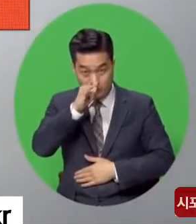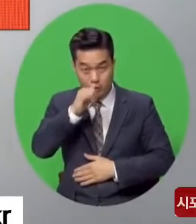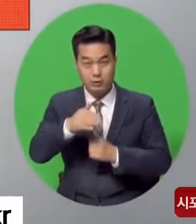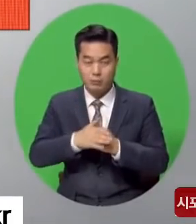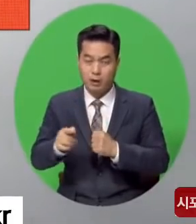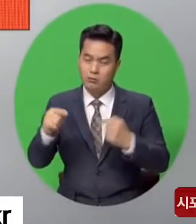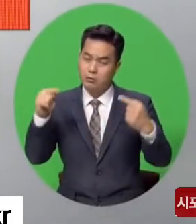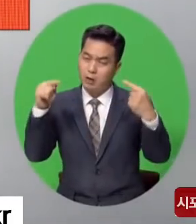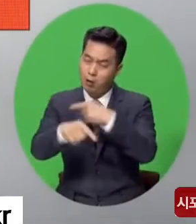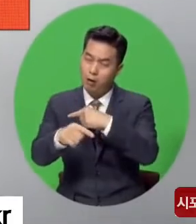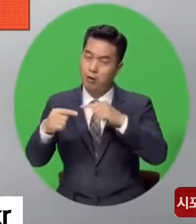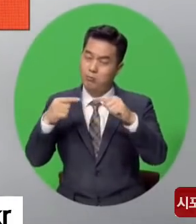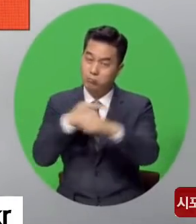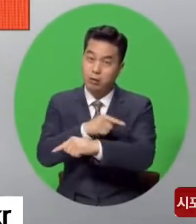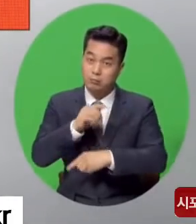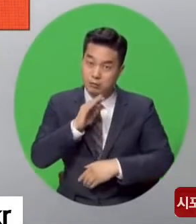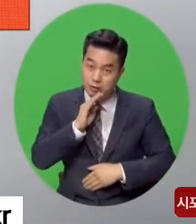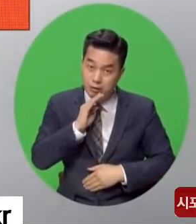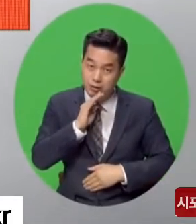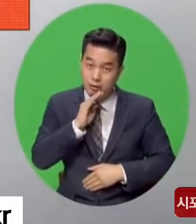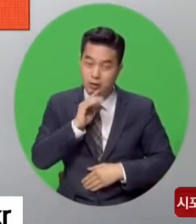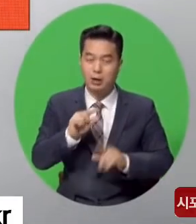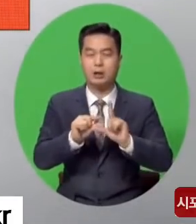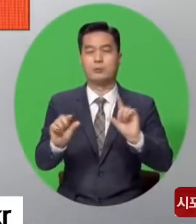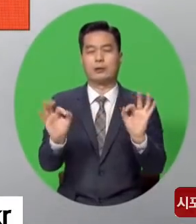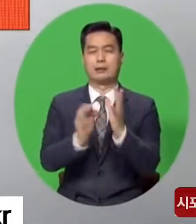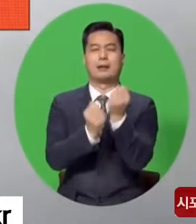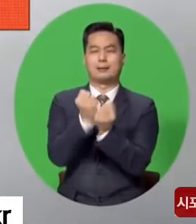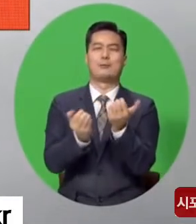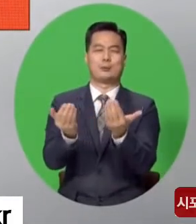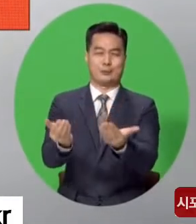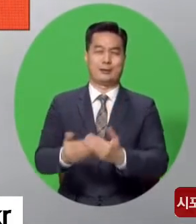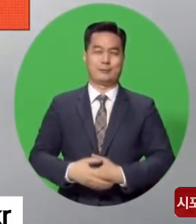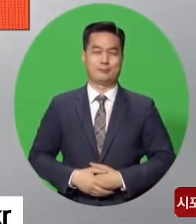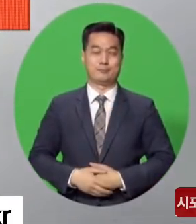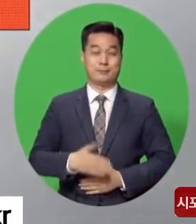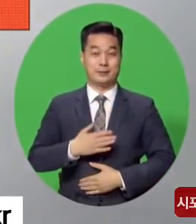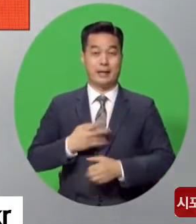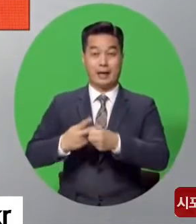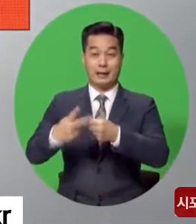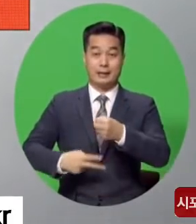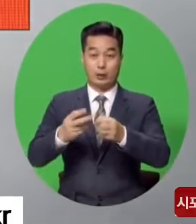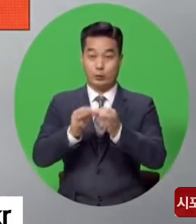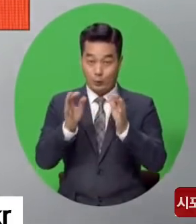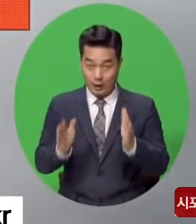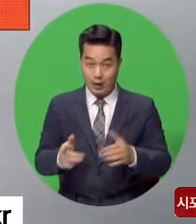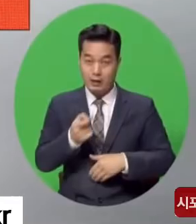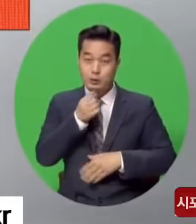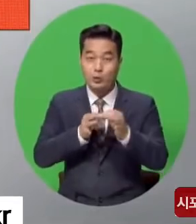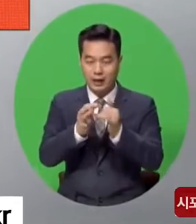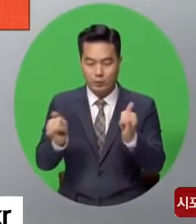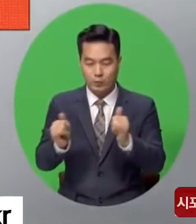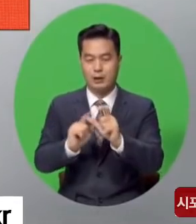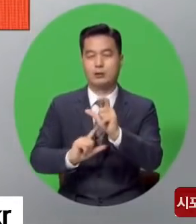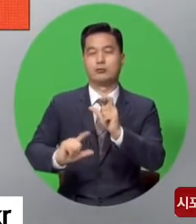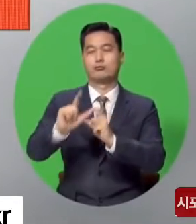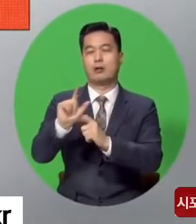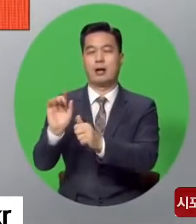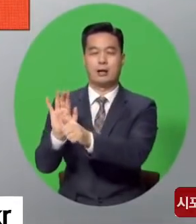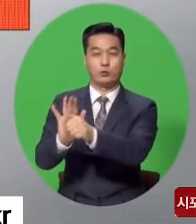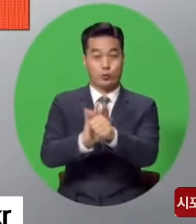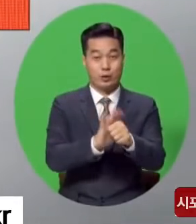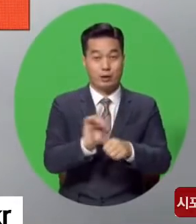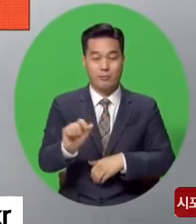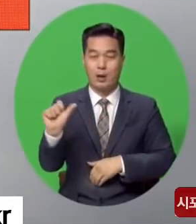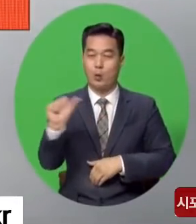그게 모순되는 것 아니겠습니까? 네, 제가 그거 좀 간단하게 설명드릴게요. 제가 2년 동안 소상공인 지원을 추가로 한 거, 경기도 오천을